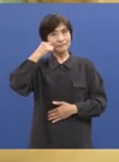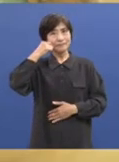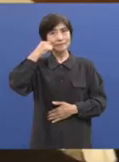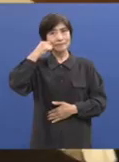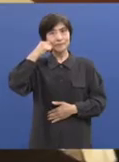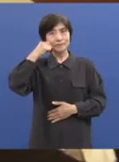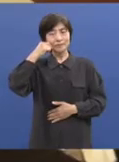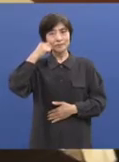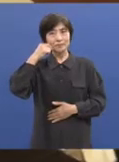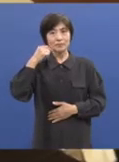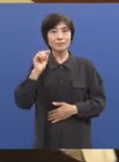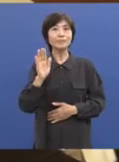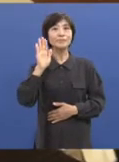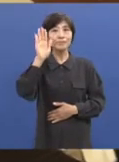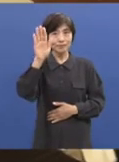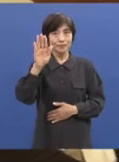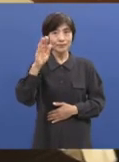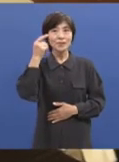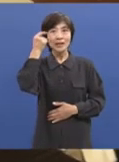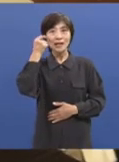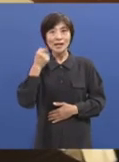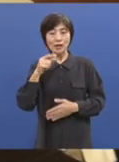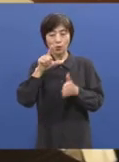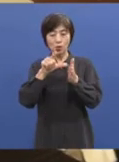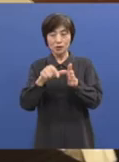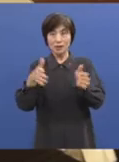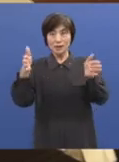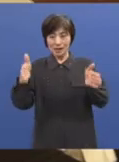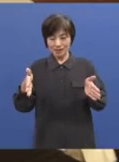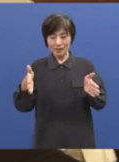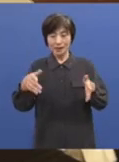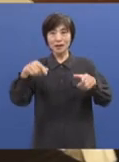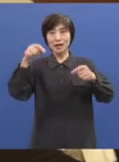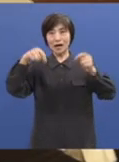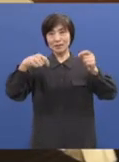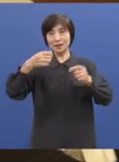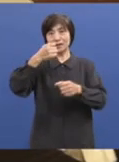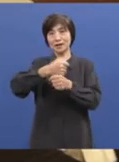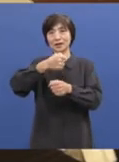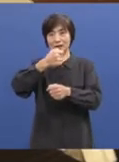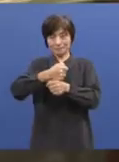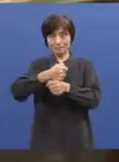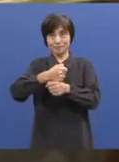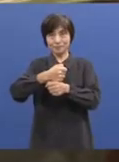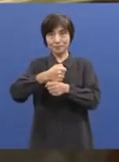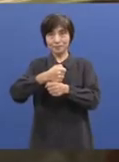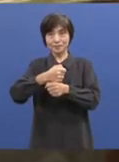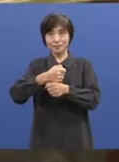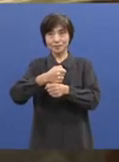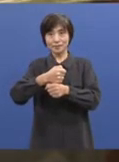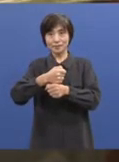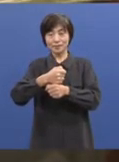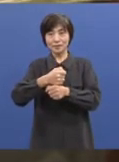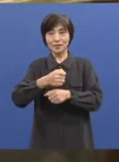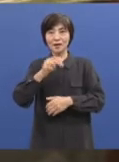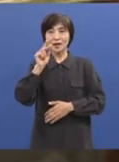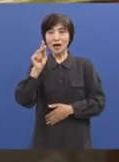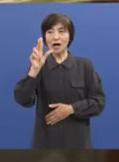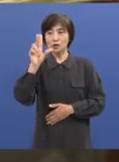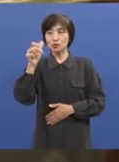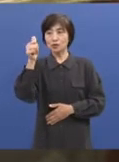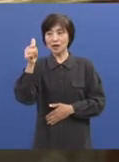かった。それが江戸時代に入ってその紙ができるようになって、そこにまあハンコみたいな形